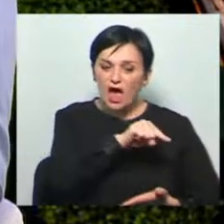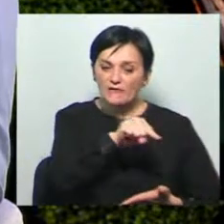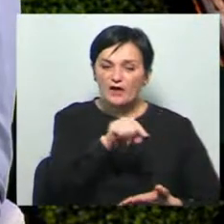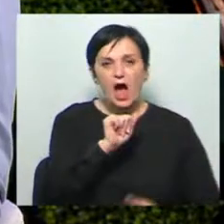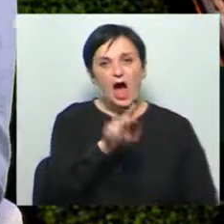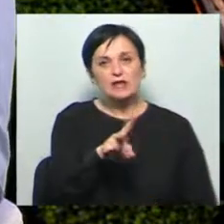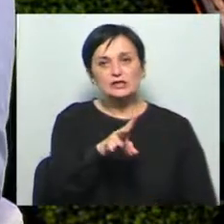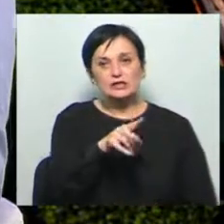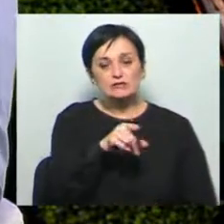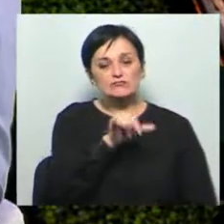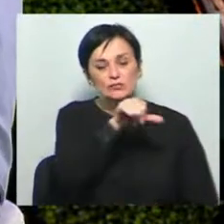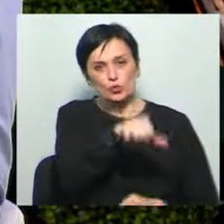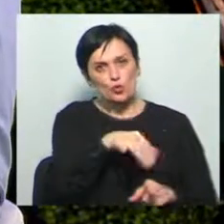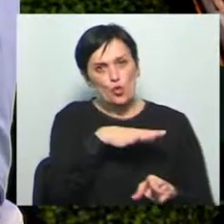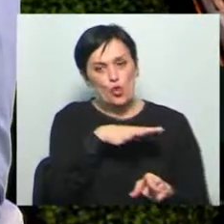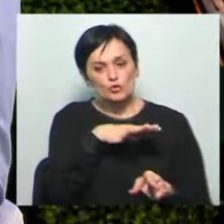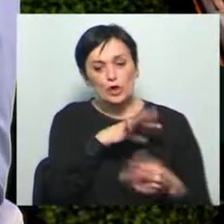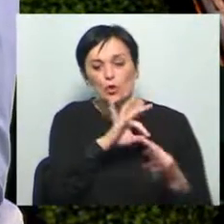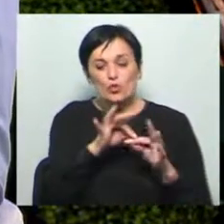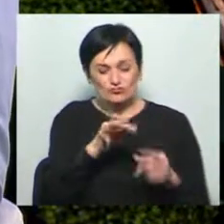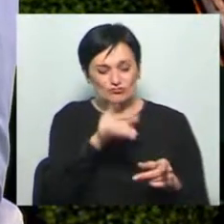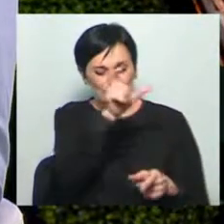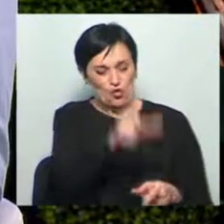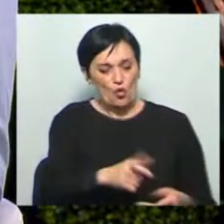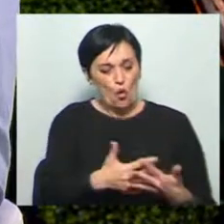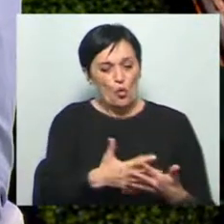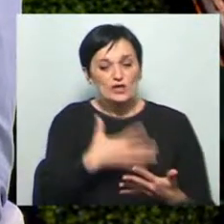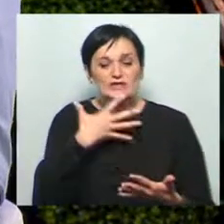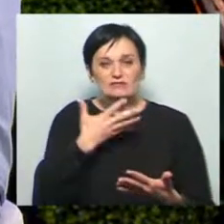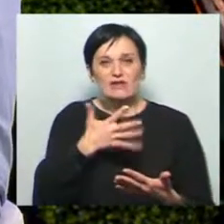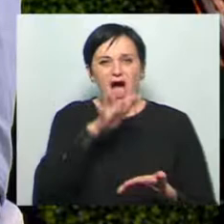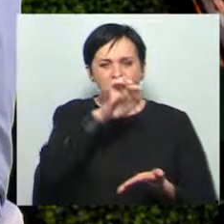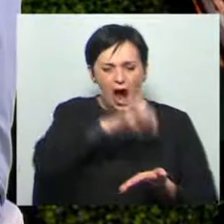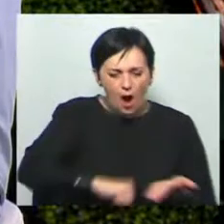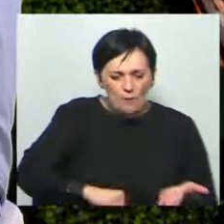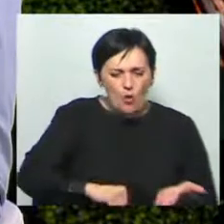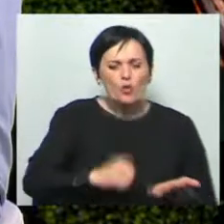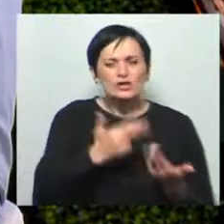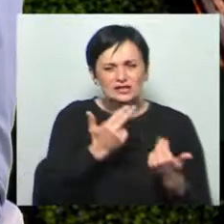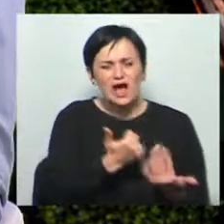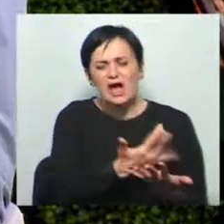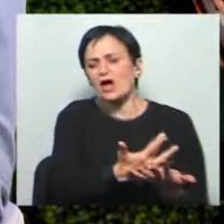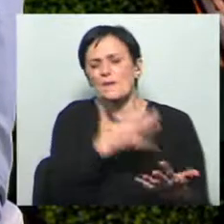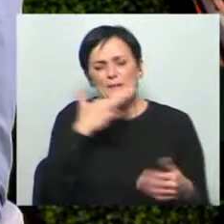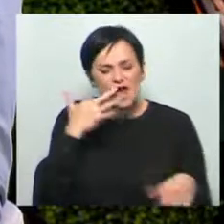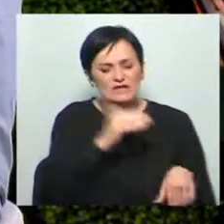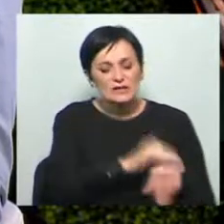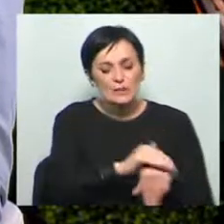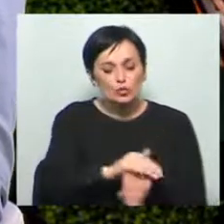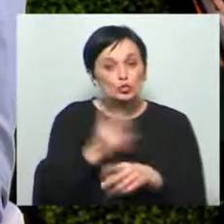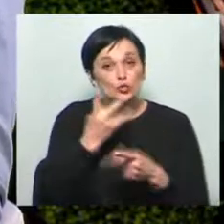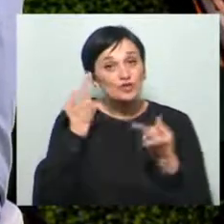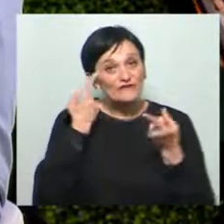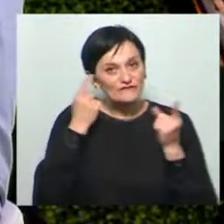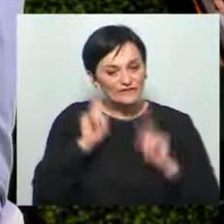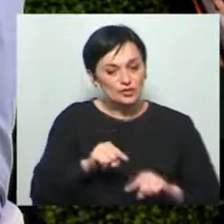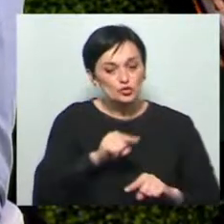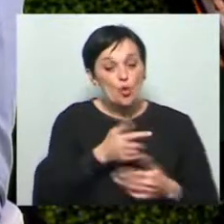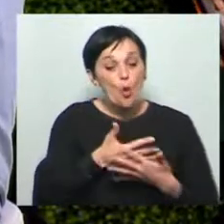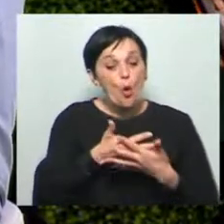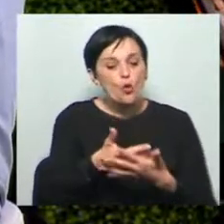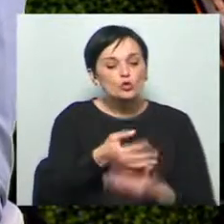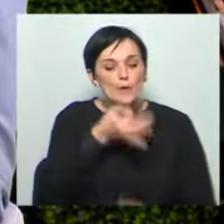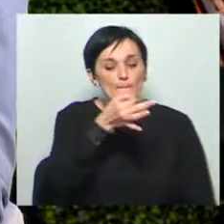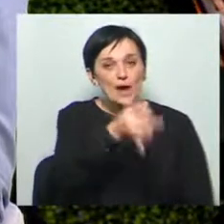ქონიათ, ხომ არ ქონდა ამ კონკრეტულ ორსულს თვითნებითი აბორტი, ანუ ბევრი ფაქტორია, რომელიც უნდა ვიცოდეთ იმისთვის, რომ ამ ორსულს